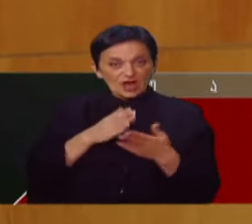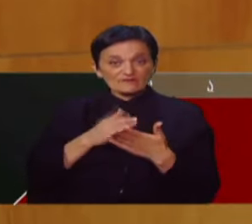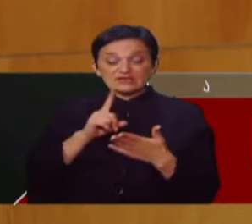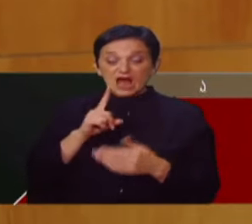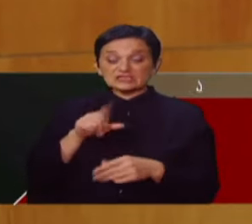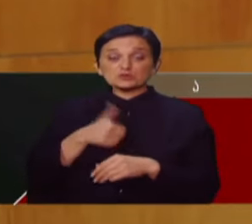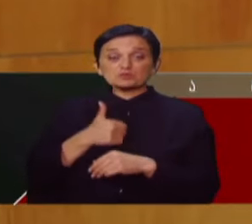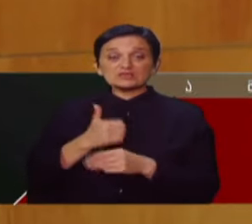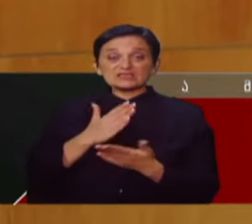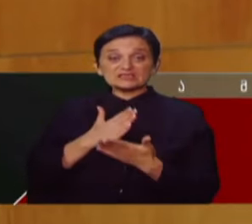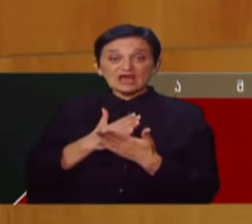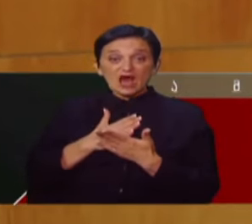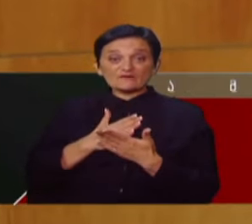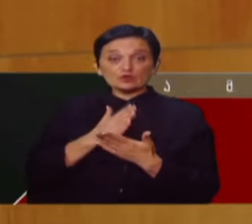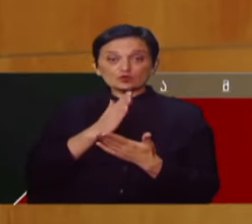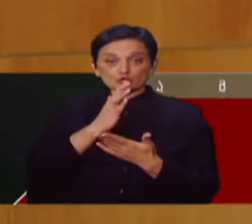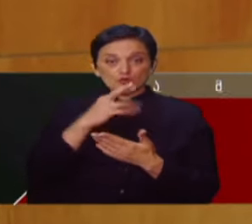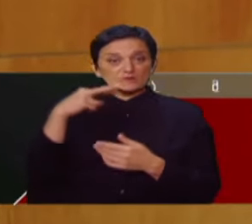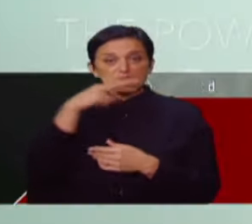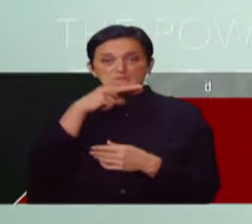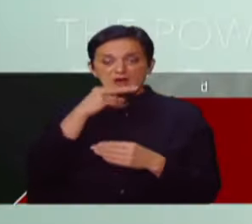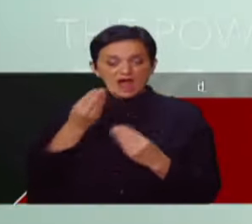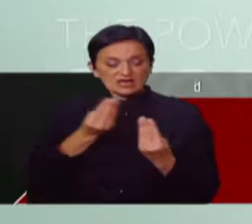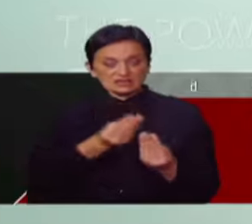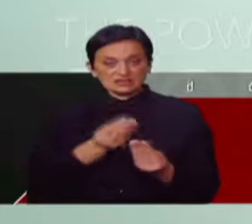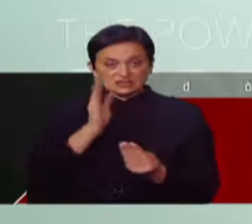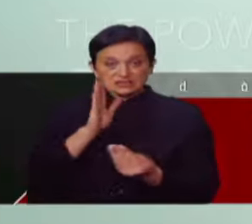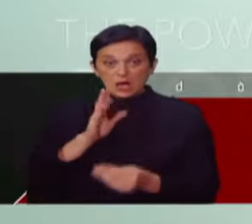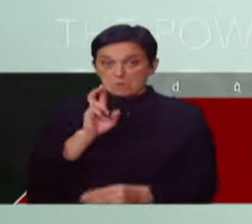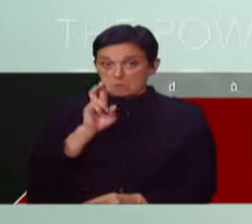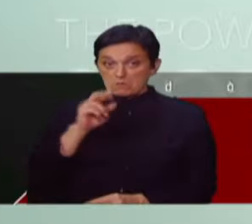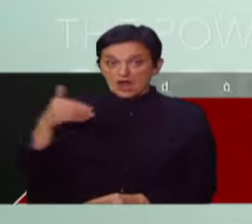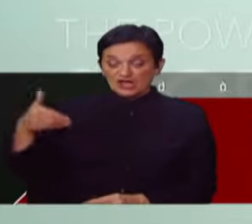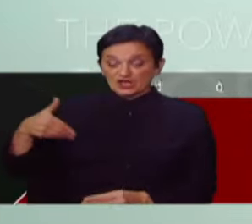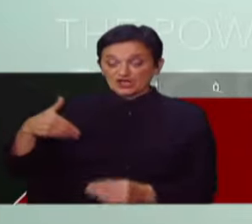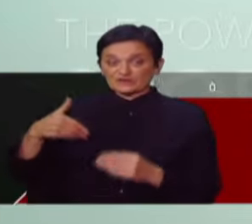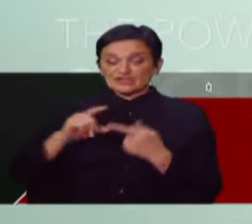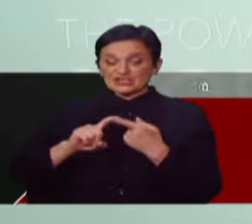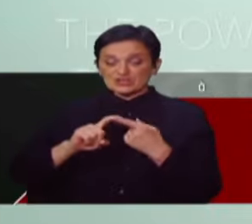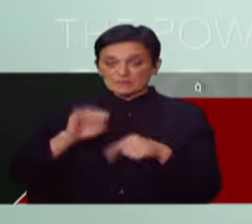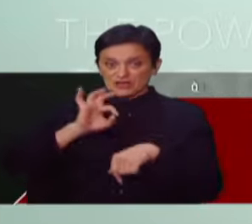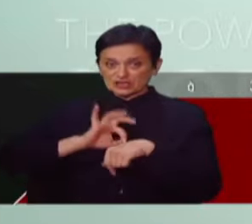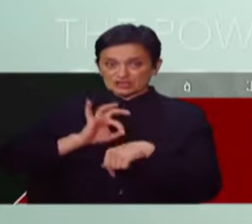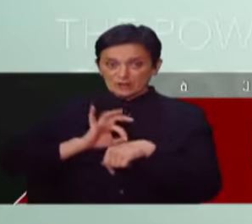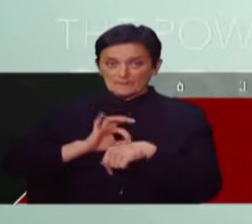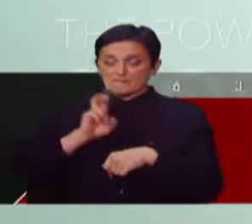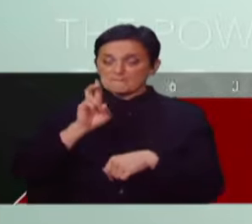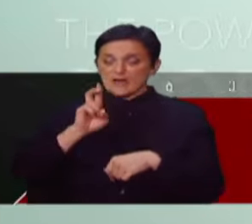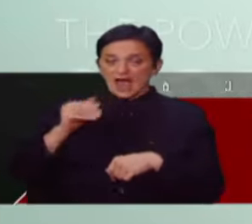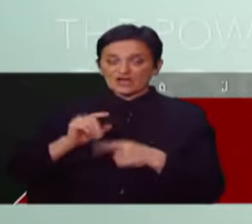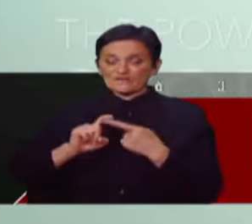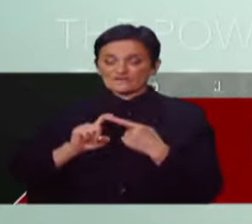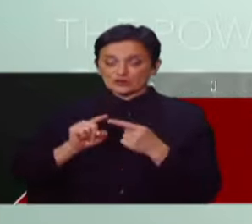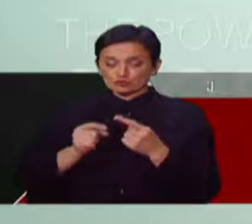მთავარია, ის მომარაგებული იქნება მედიკამენტით. B ჰეპატიტი არის ღვიძლის ინფექციური დაავადება, რომელსაც B ჰეპატიტის